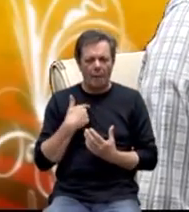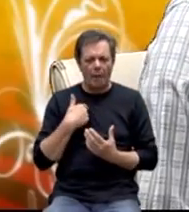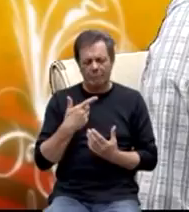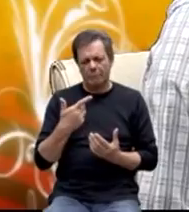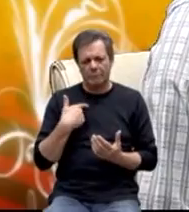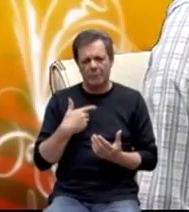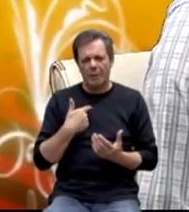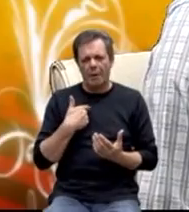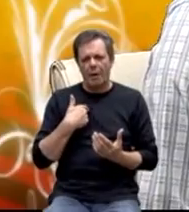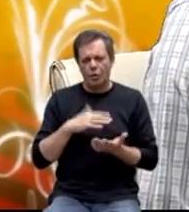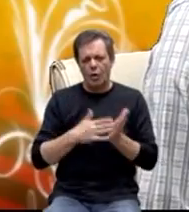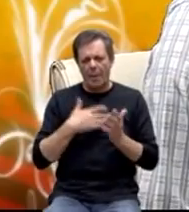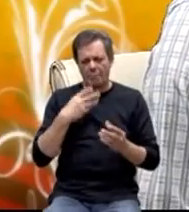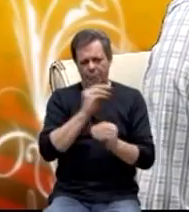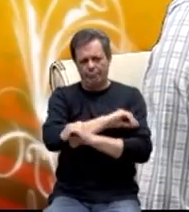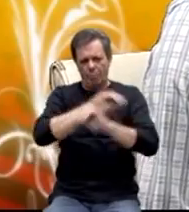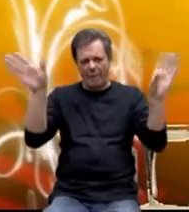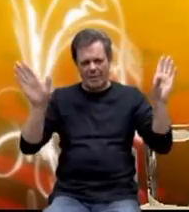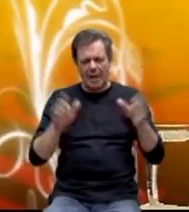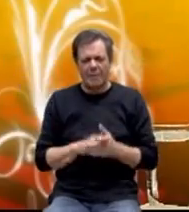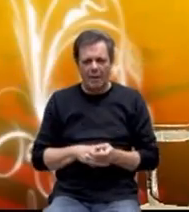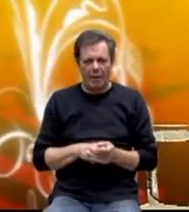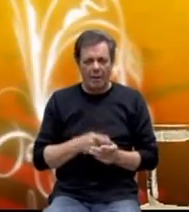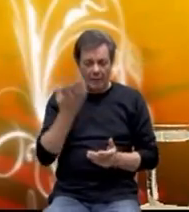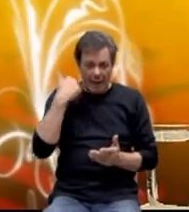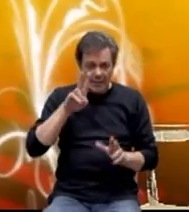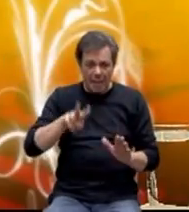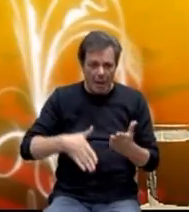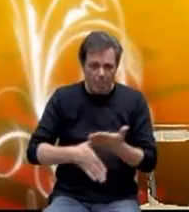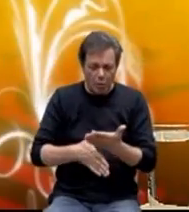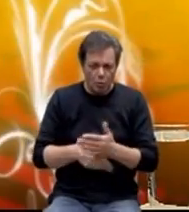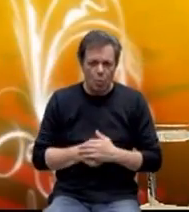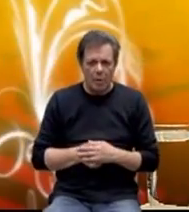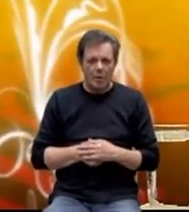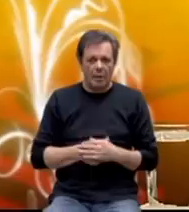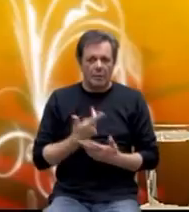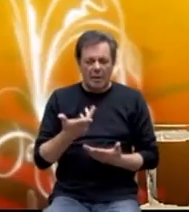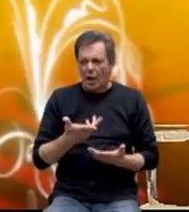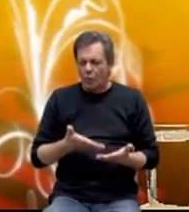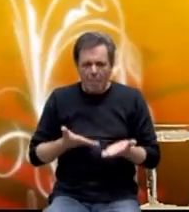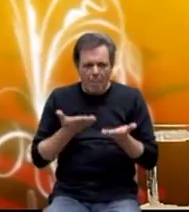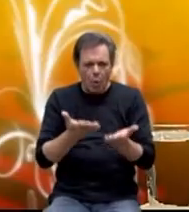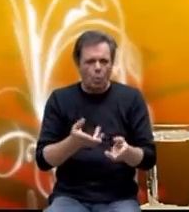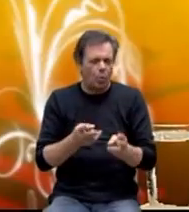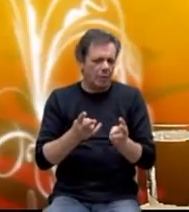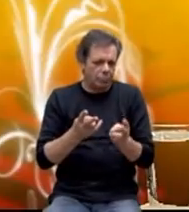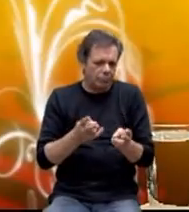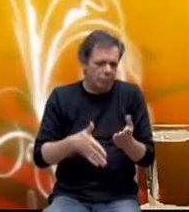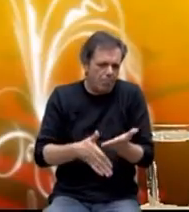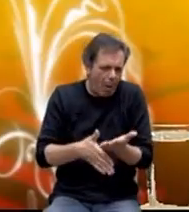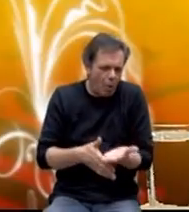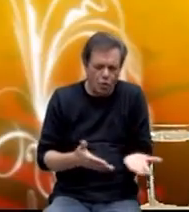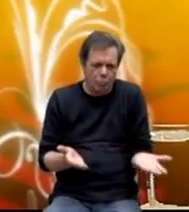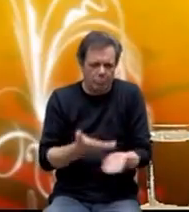Ja sam ih sve obavijestila. Da. Jeste imali podršku? Jesu li vam ponudili svu moguću podršku, bilo